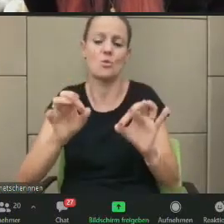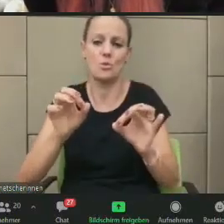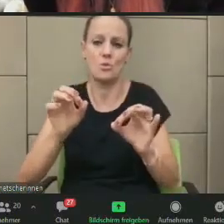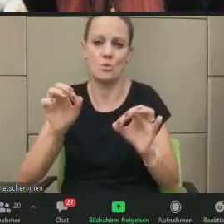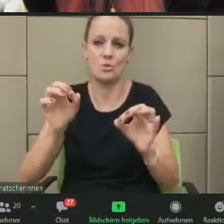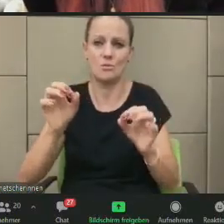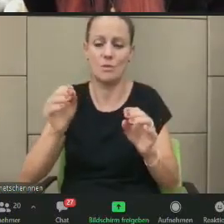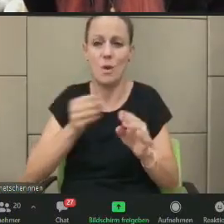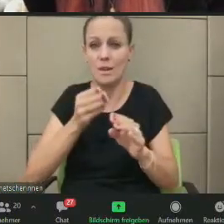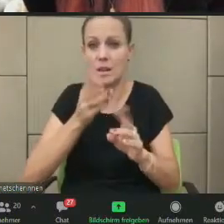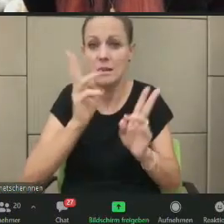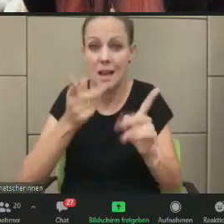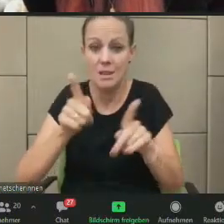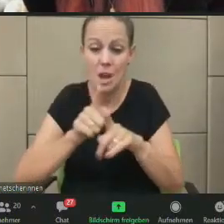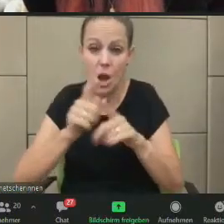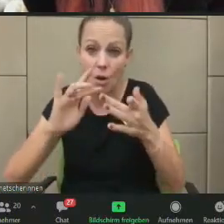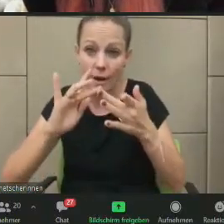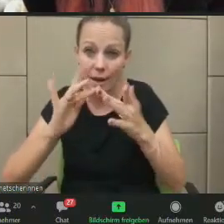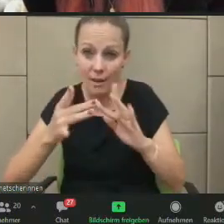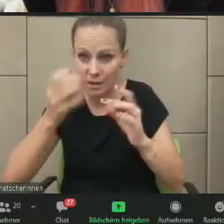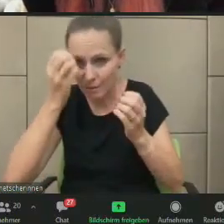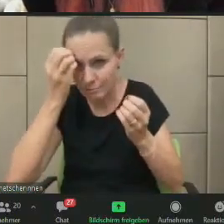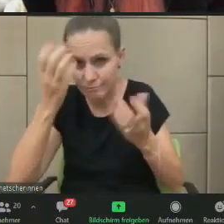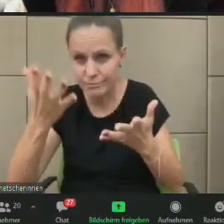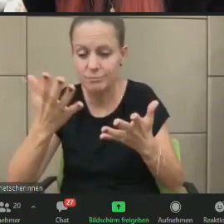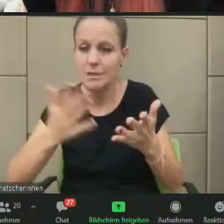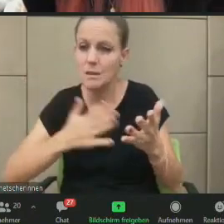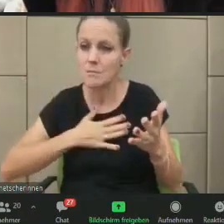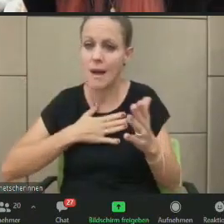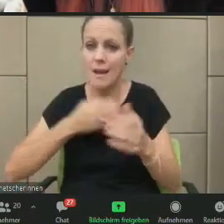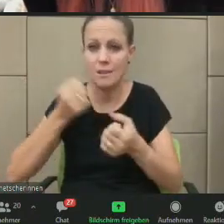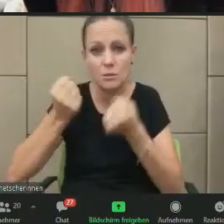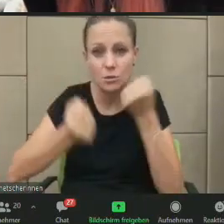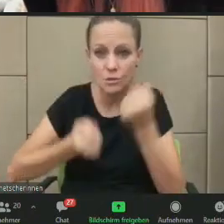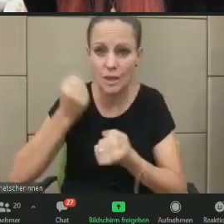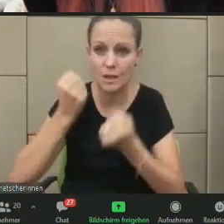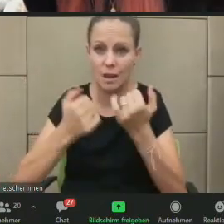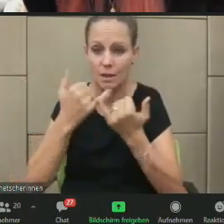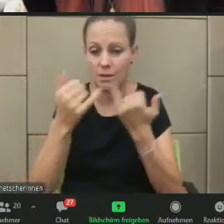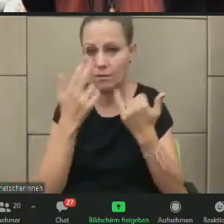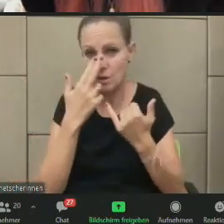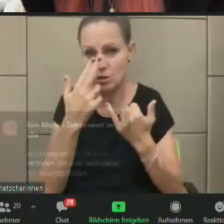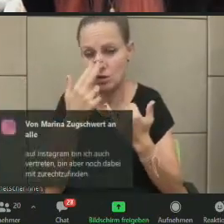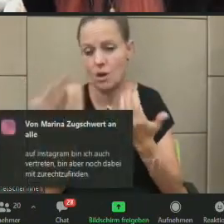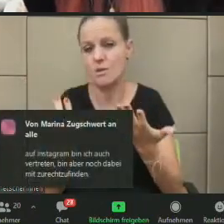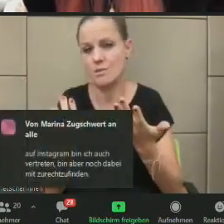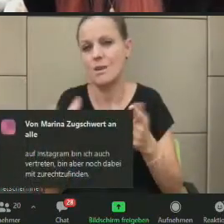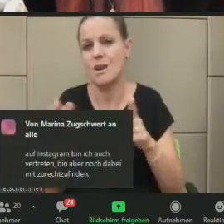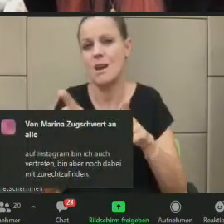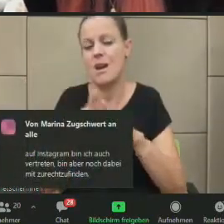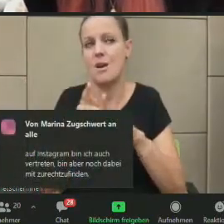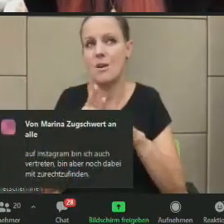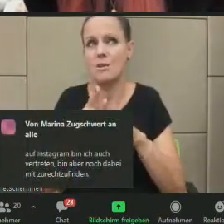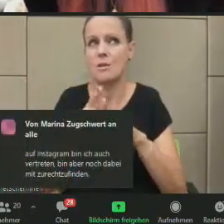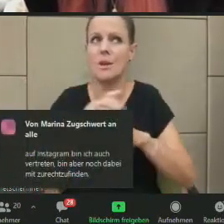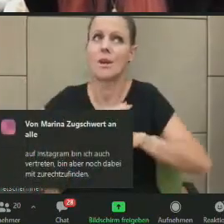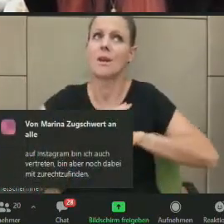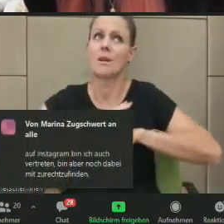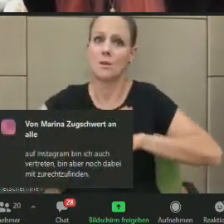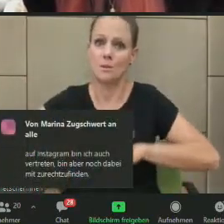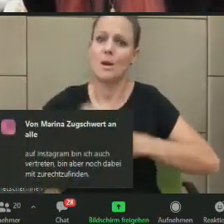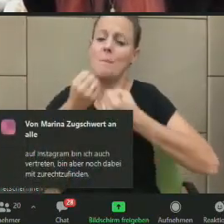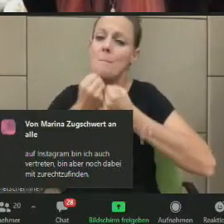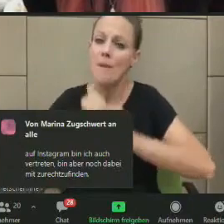auch über Internet mitteilen, welche Schwierigkeiten du hast. Und das ist dann schon auch ein bisschen eine Befreiung zu sagen,